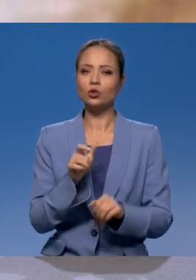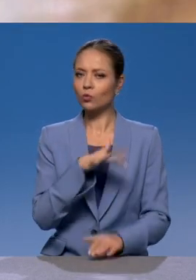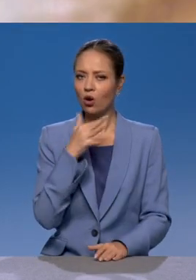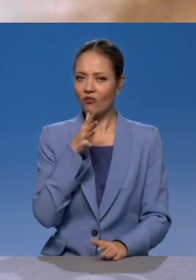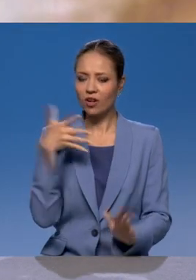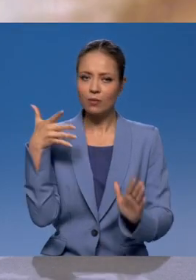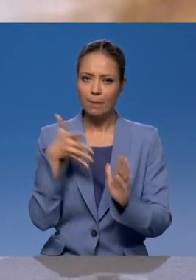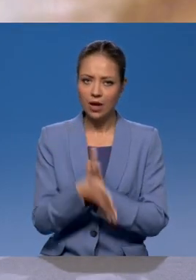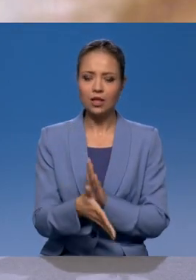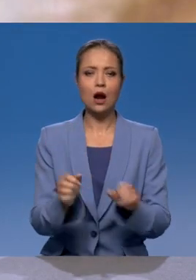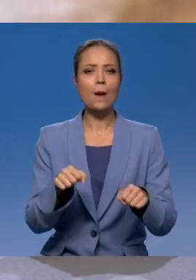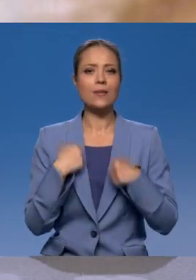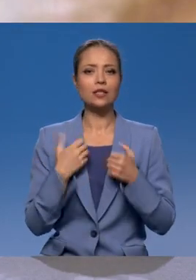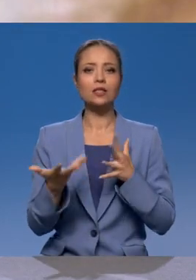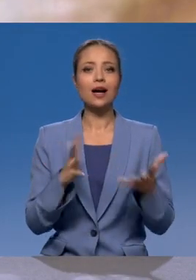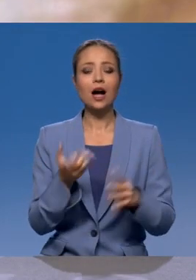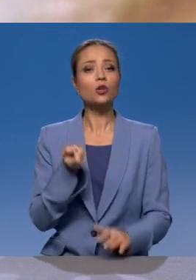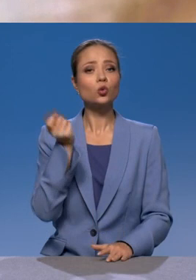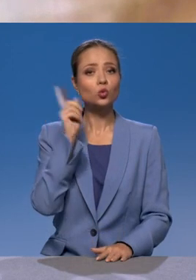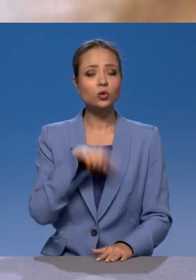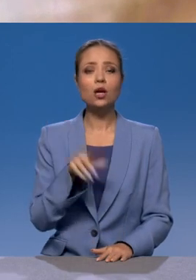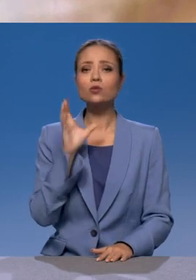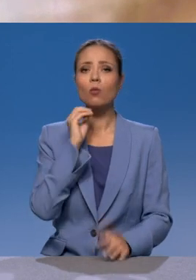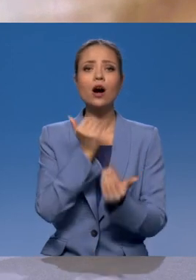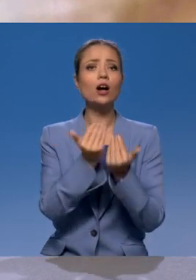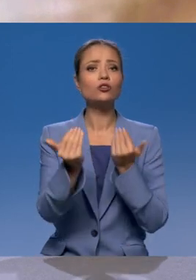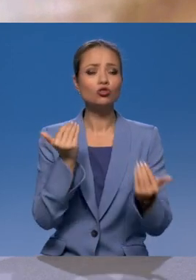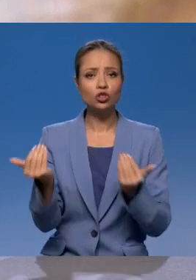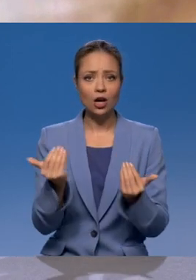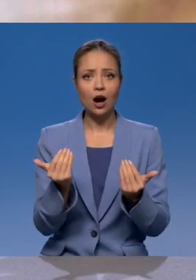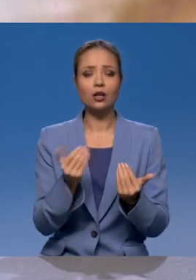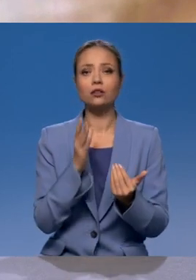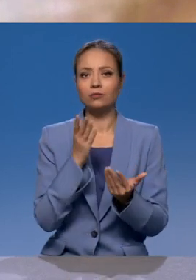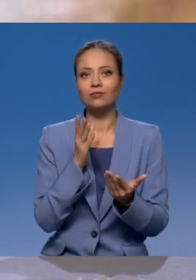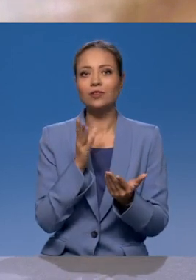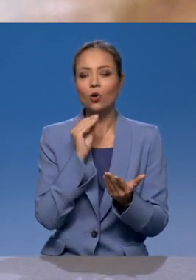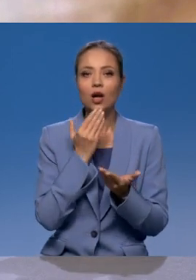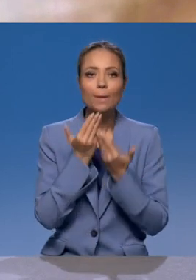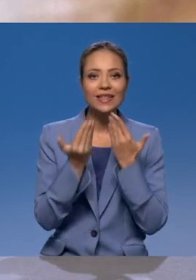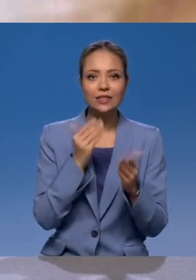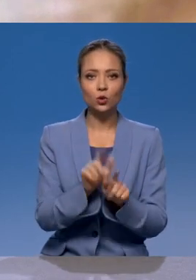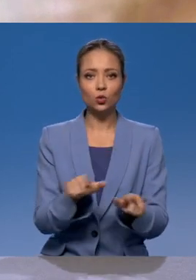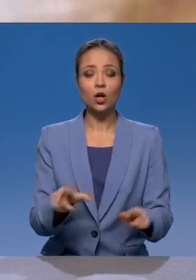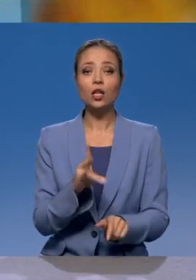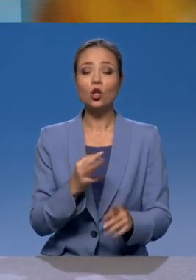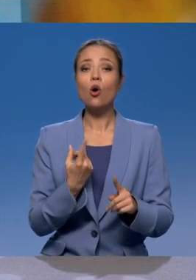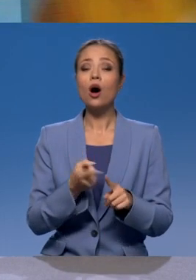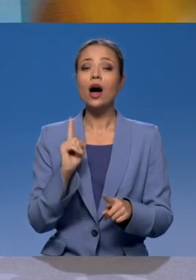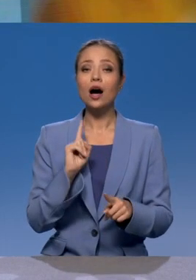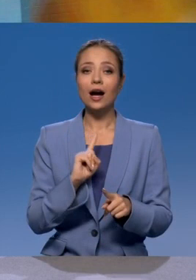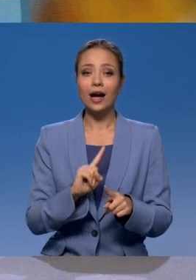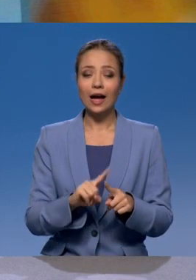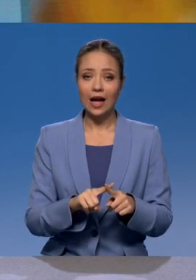времени, постараться как-то выяснить, кому же собака принадлежит в результате опроса людей. Но это все потребует очень